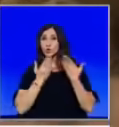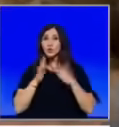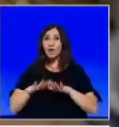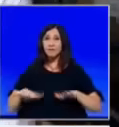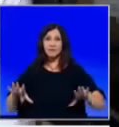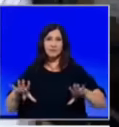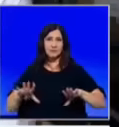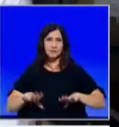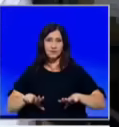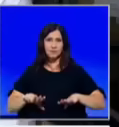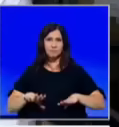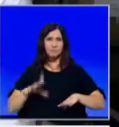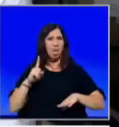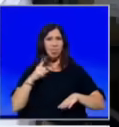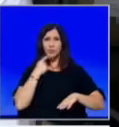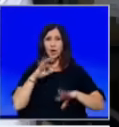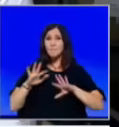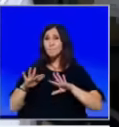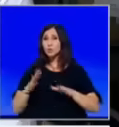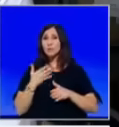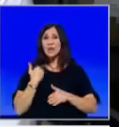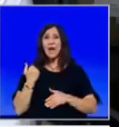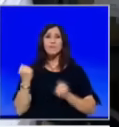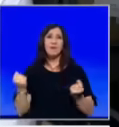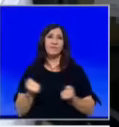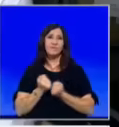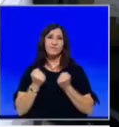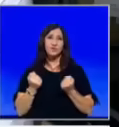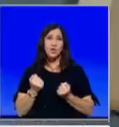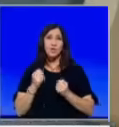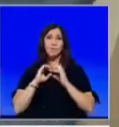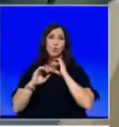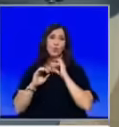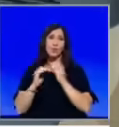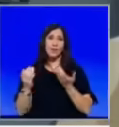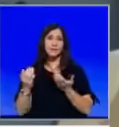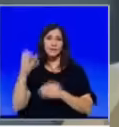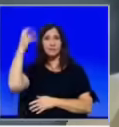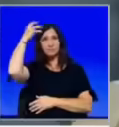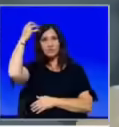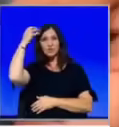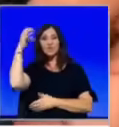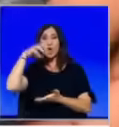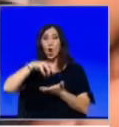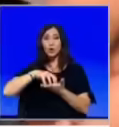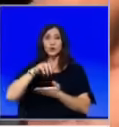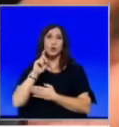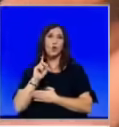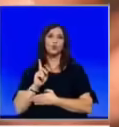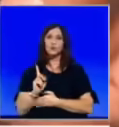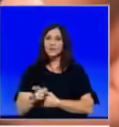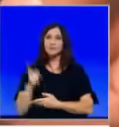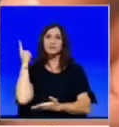детски градини. Вече година, може би, нямаме движение по комуникацията. Държавата е органа, който трябва